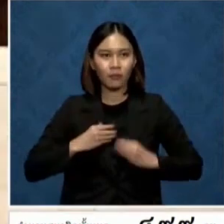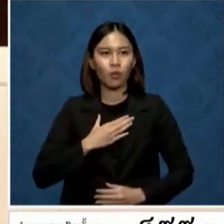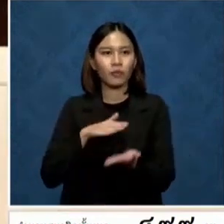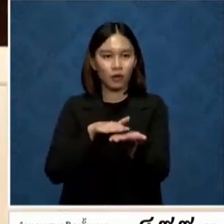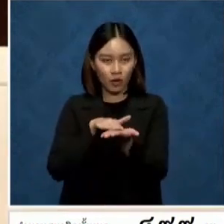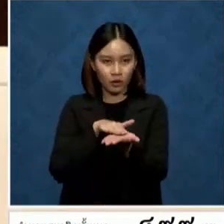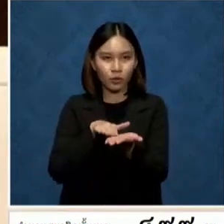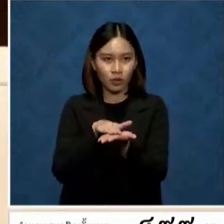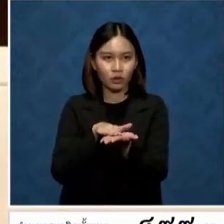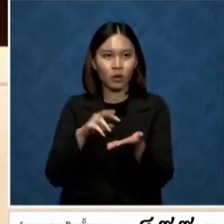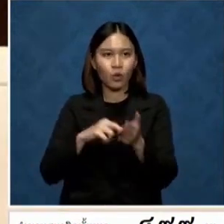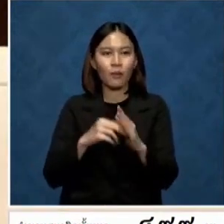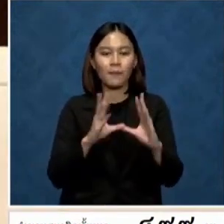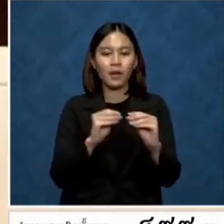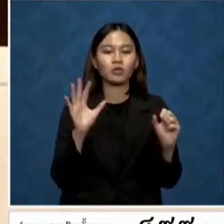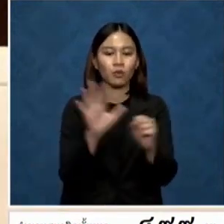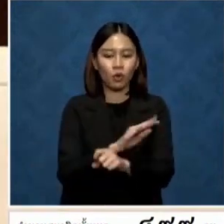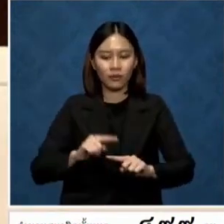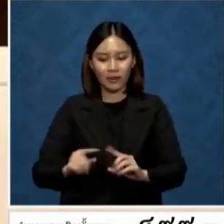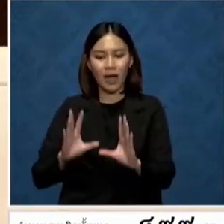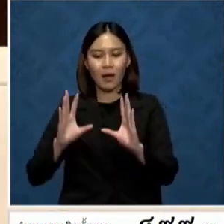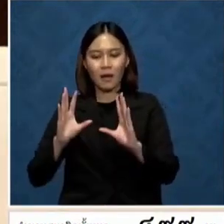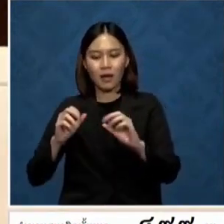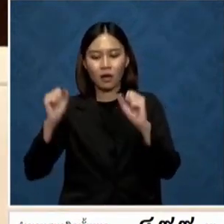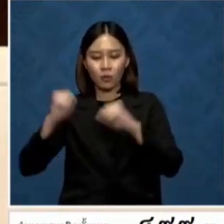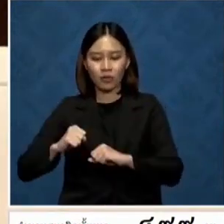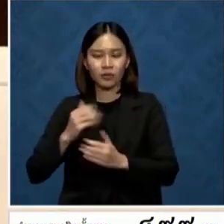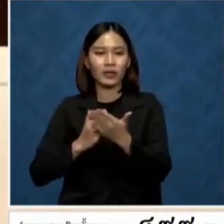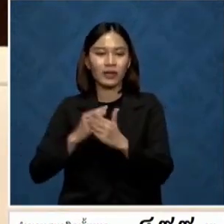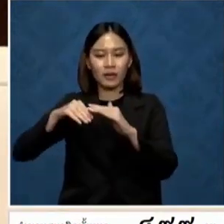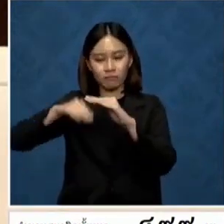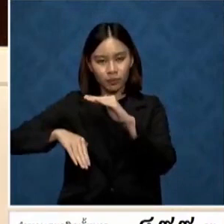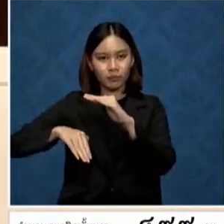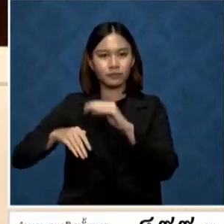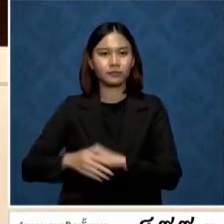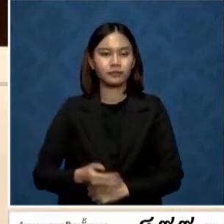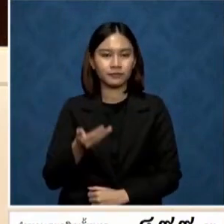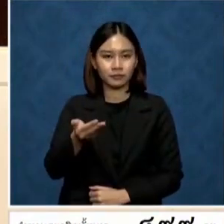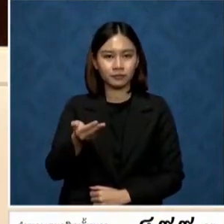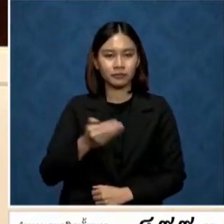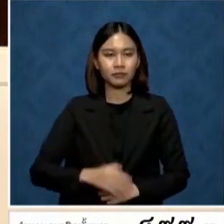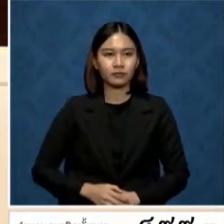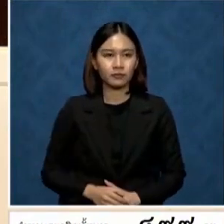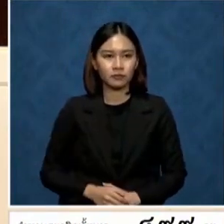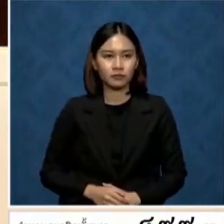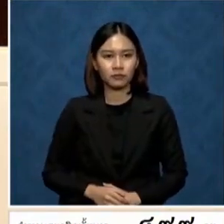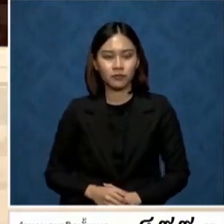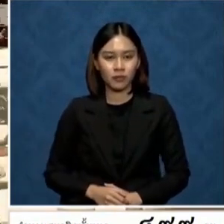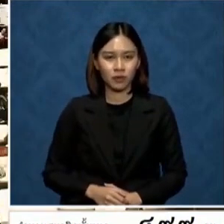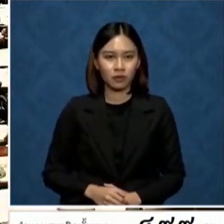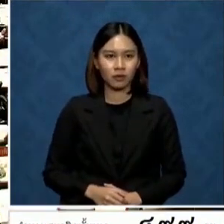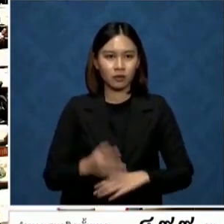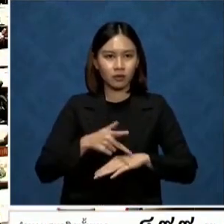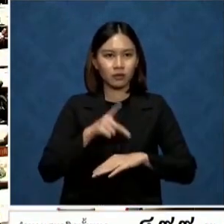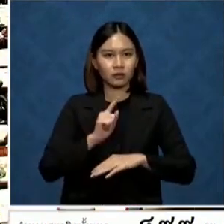ขัยเป็นองค์ประชมที่บแต่ว่าลงมติไม่ถึงครึ่งหนึนะครับท่านประธานครับครับเชิญครับท่านณัฐพงษ์ครับครับผม